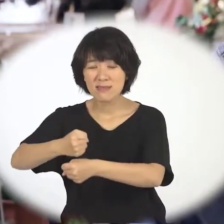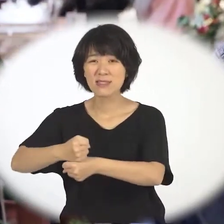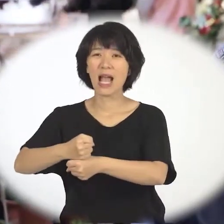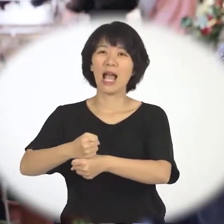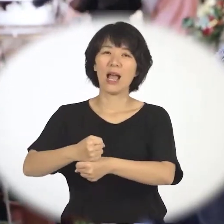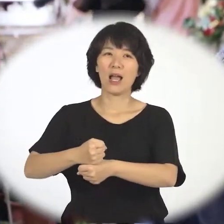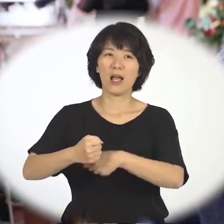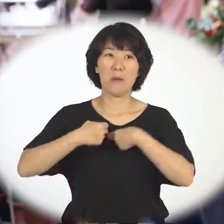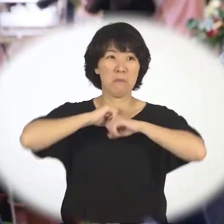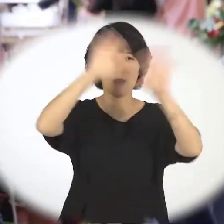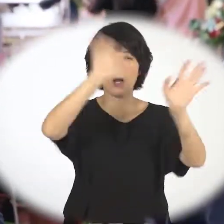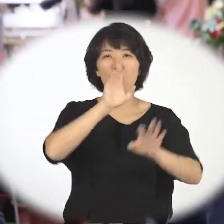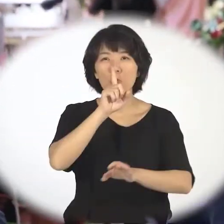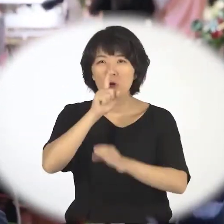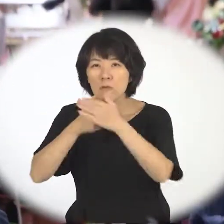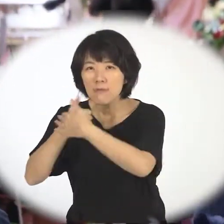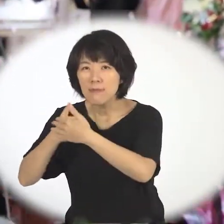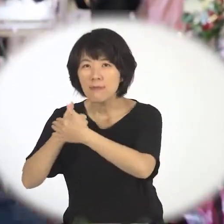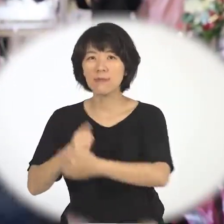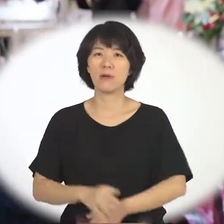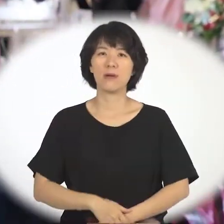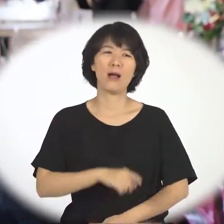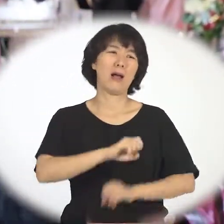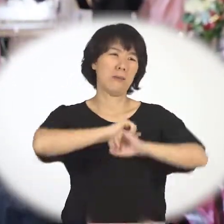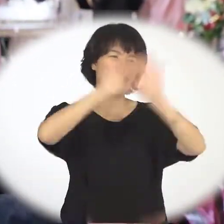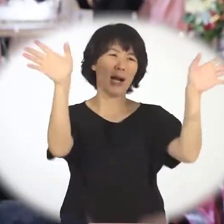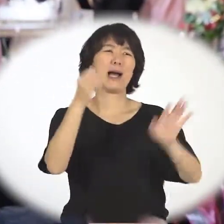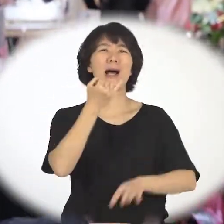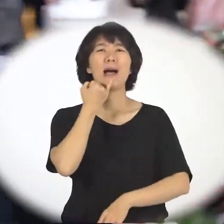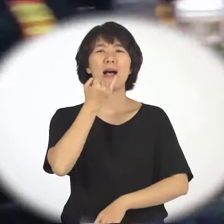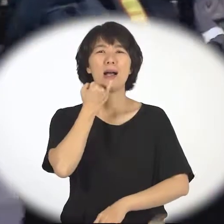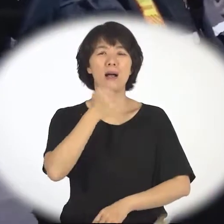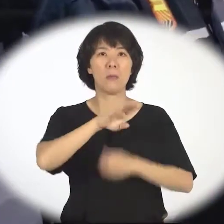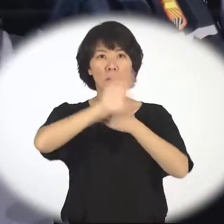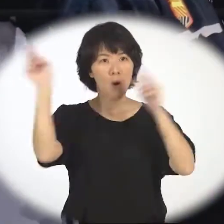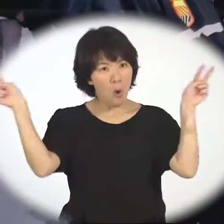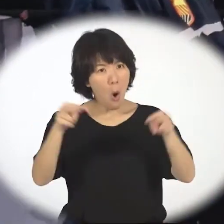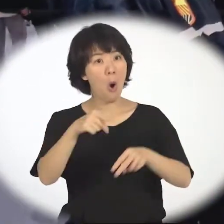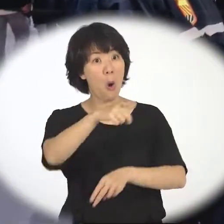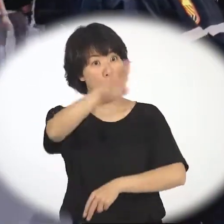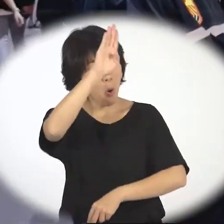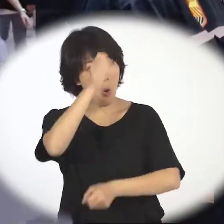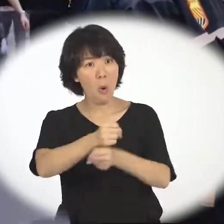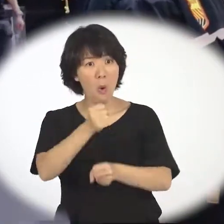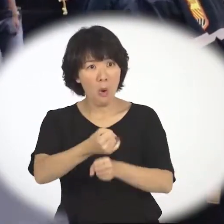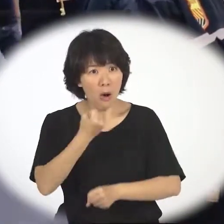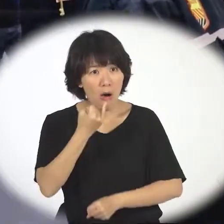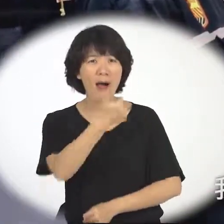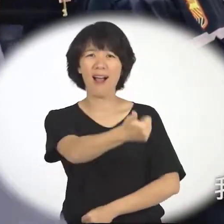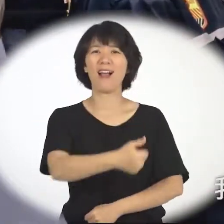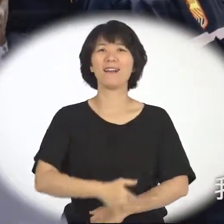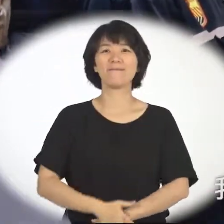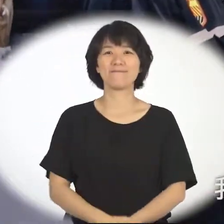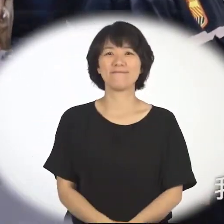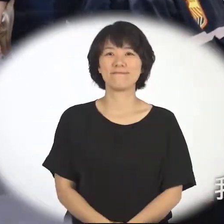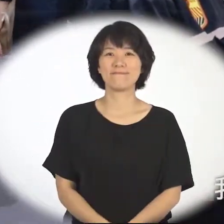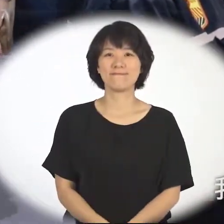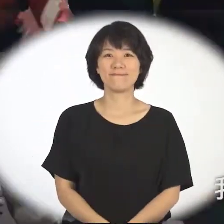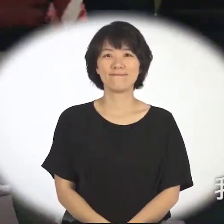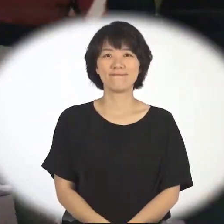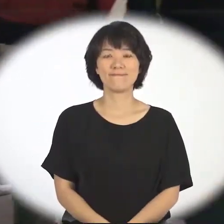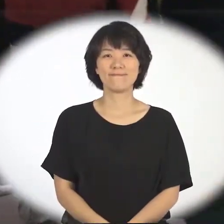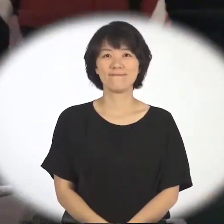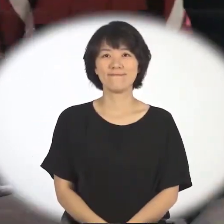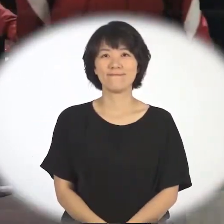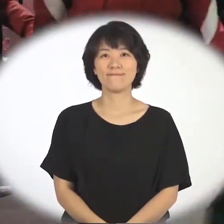你在这里上班，我一直养护他。 我会希望说，让别的人也知道，我们可以从事这样的一个